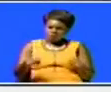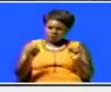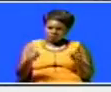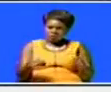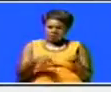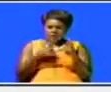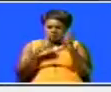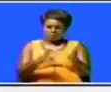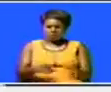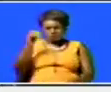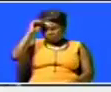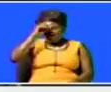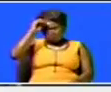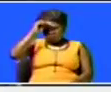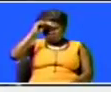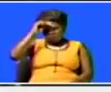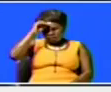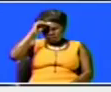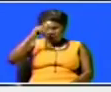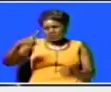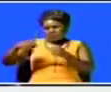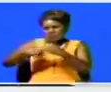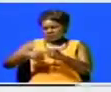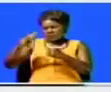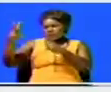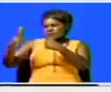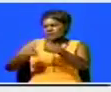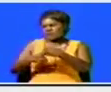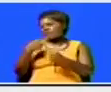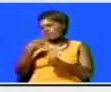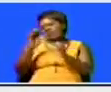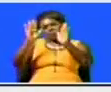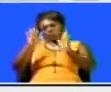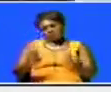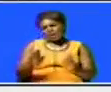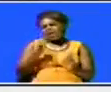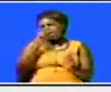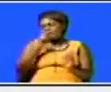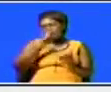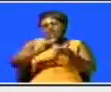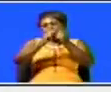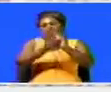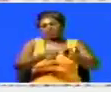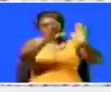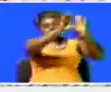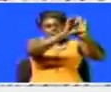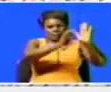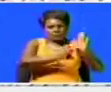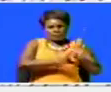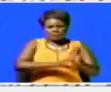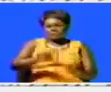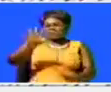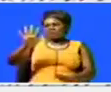na ripoti ya maoni ya Watanzania. Asilimia 67 wanasema ni muhimu taifa kupata katiba mpya, huku